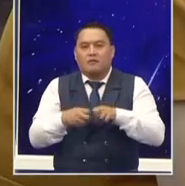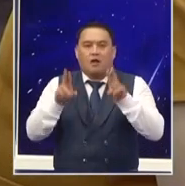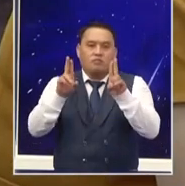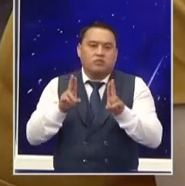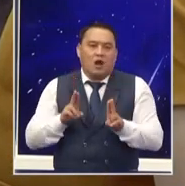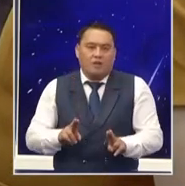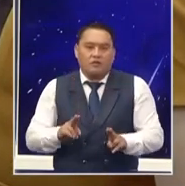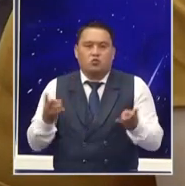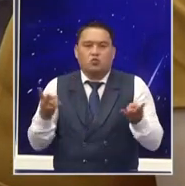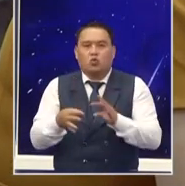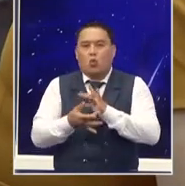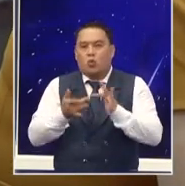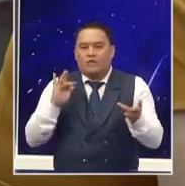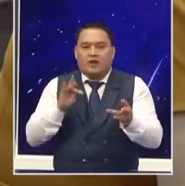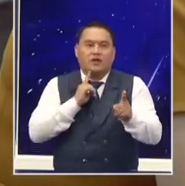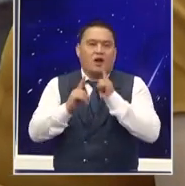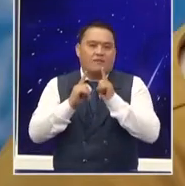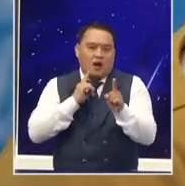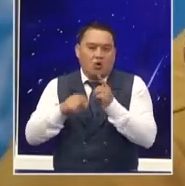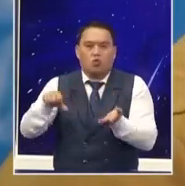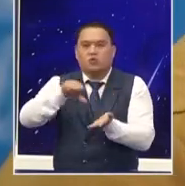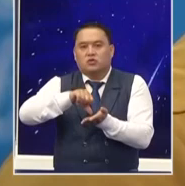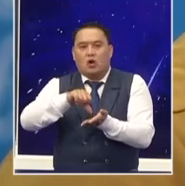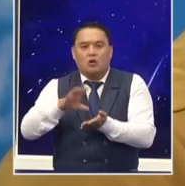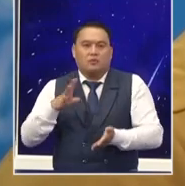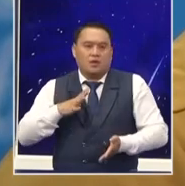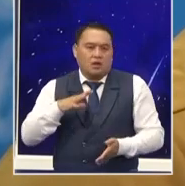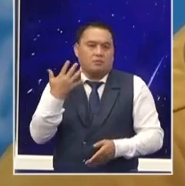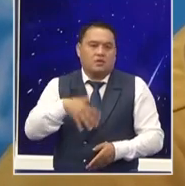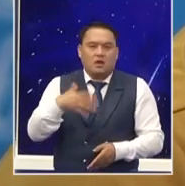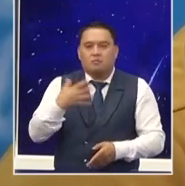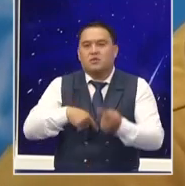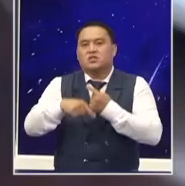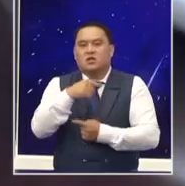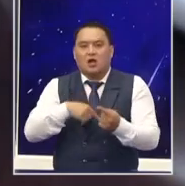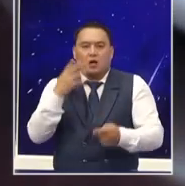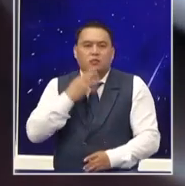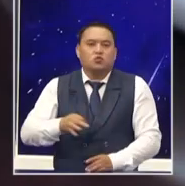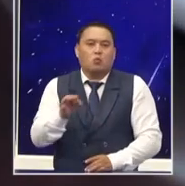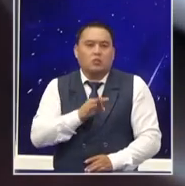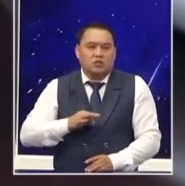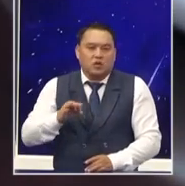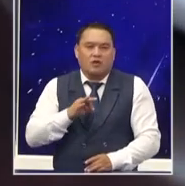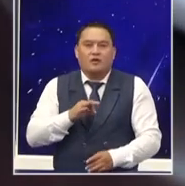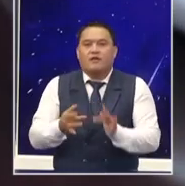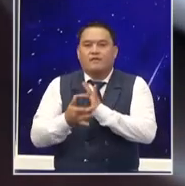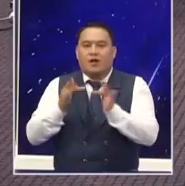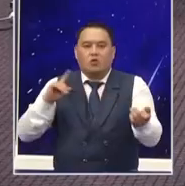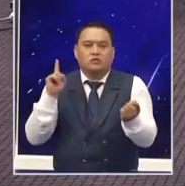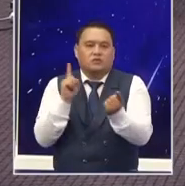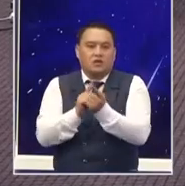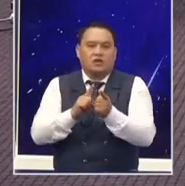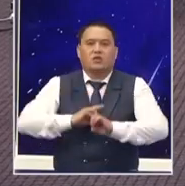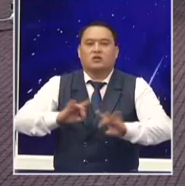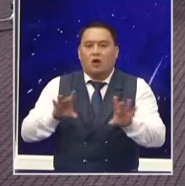отбора ею была проведена онлайн-конференция. Участие в ней приняли около 50 предпринимателей Жетысуского края. В ходе виртуальной встречи